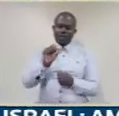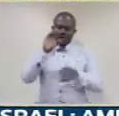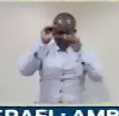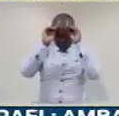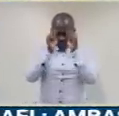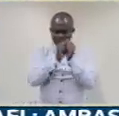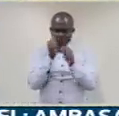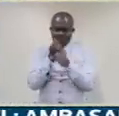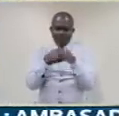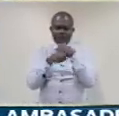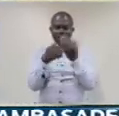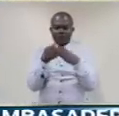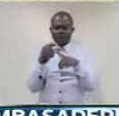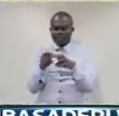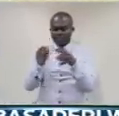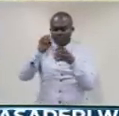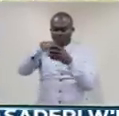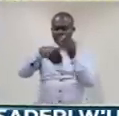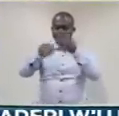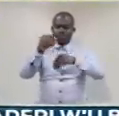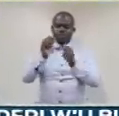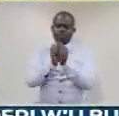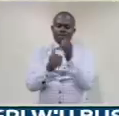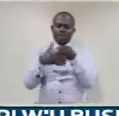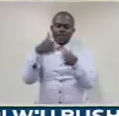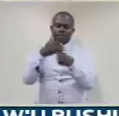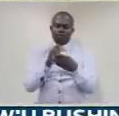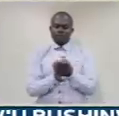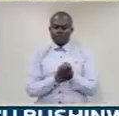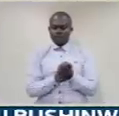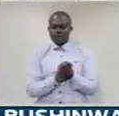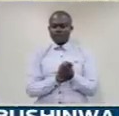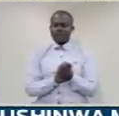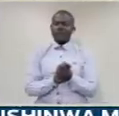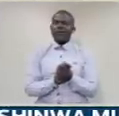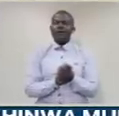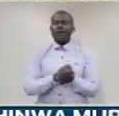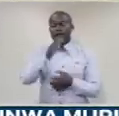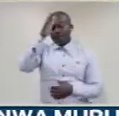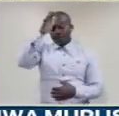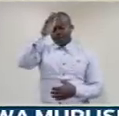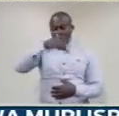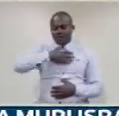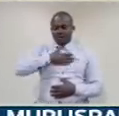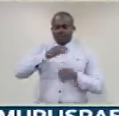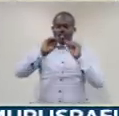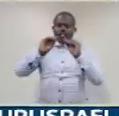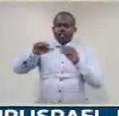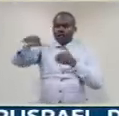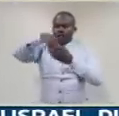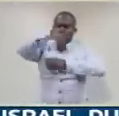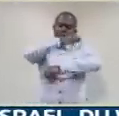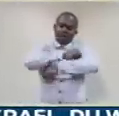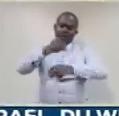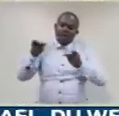gategisimu bakorana imirimo itandukanye irimo ubucuruzi n'ubwubatsi. Papa yigishije hano ku ishuri ahantu